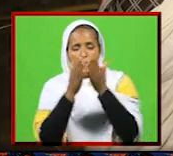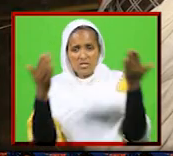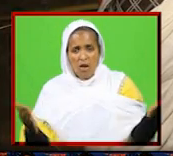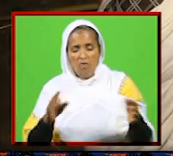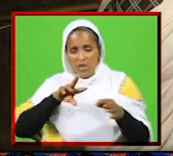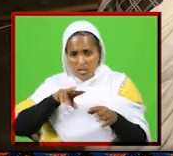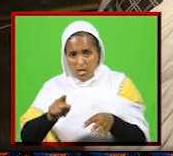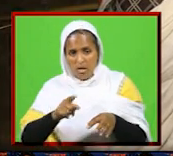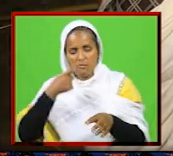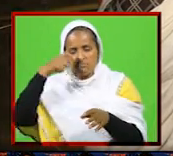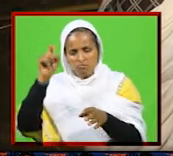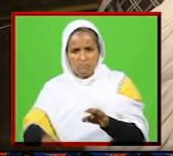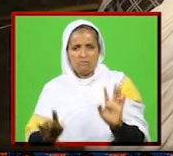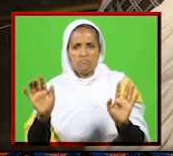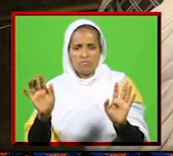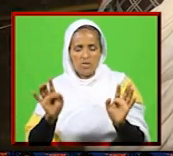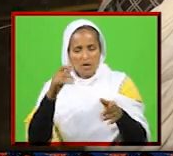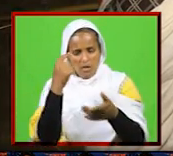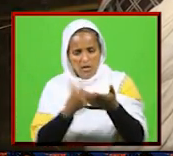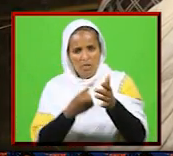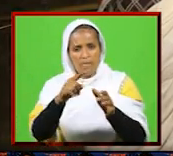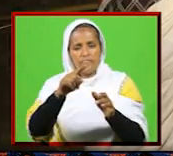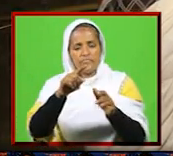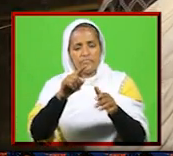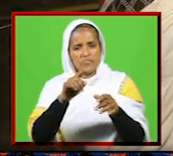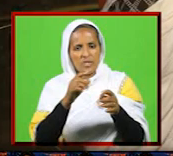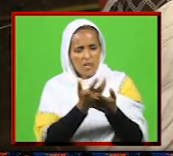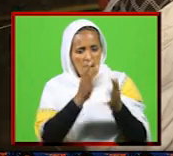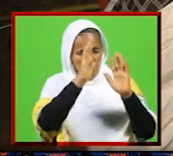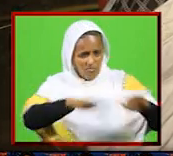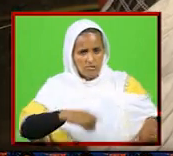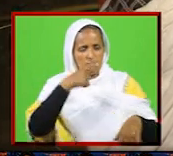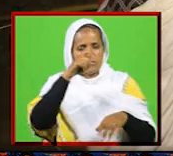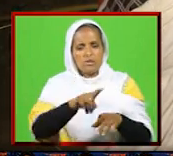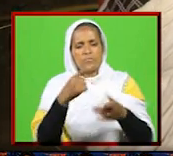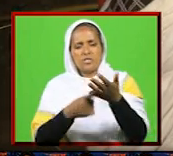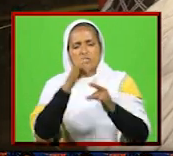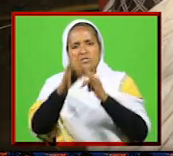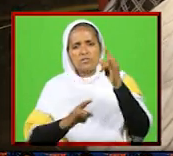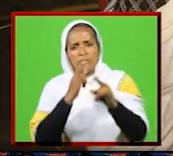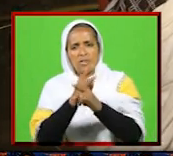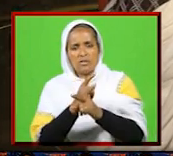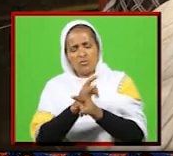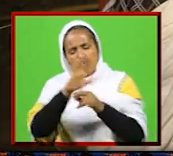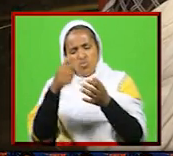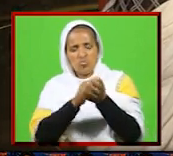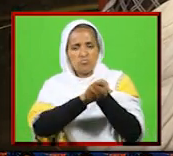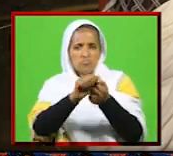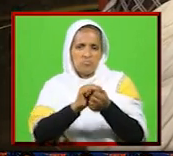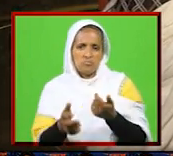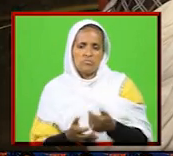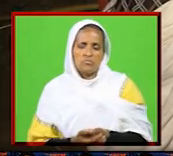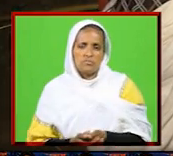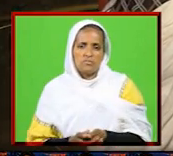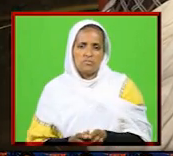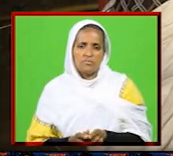ተናግረው ይህን መጽሐፍ የሰረቀ የሚል ውግዘት አለበት፣ ይህን ስርዓትም ያፈረሰ የሚባል ውግዘት አለበት። እንግዲህ በዚህ ዘመን ሁሉም ነገር ተሽሯል፣ ውግዘቱ በእኛ ደረሰ